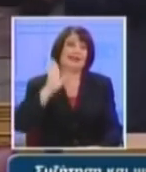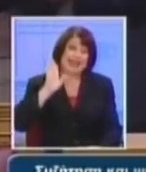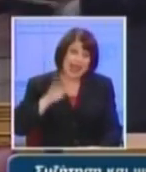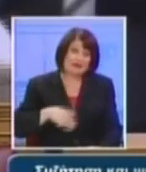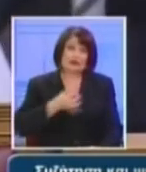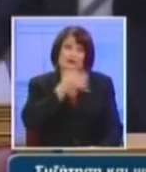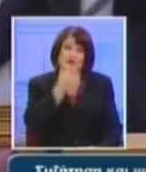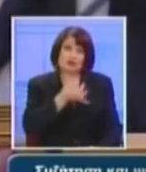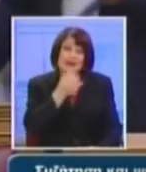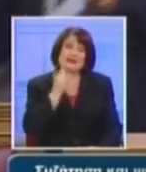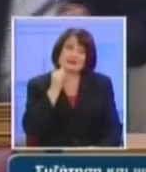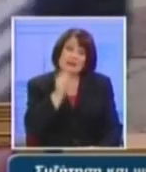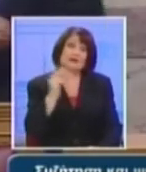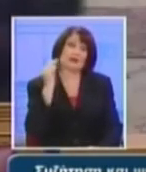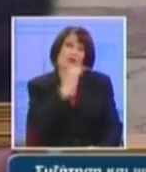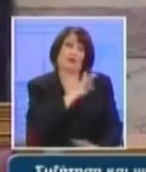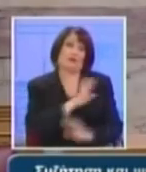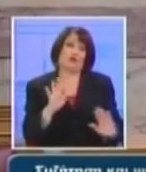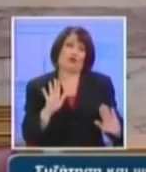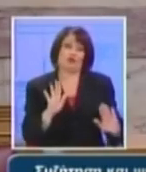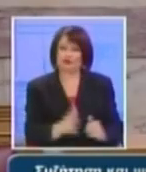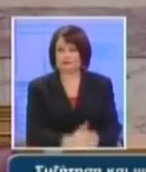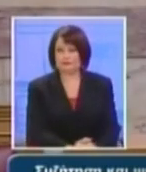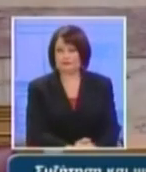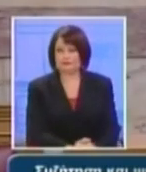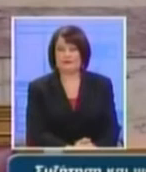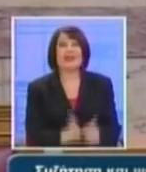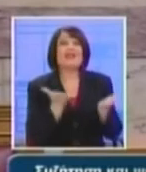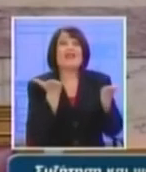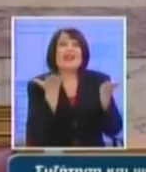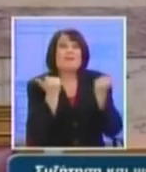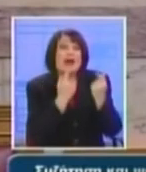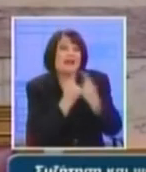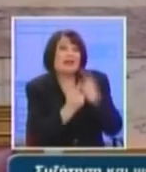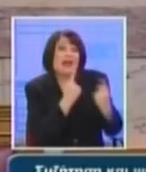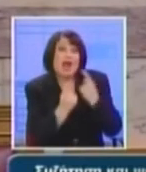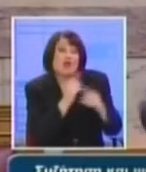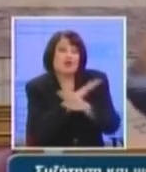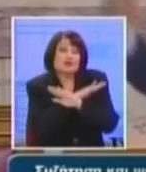τελευταίος ομιλητής πάντα είναι ο Πρωθυπουργός. Δεν υπάρχει διάλογος μετά